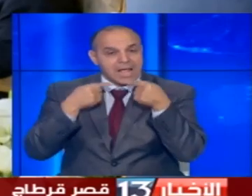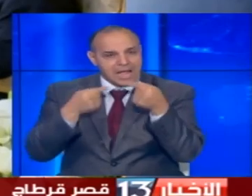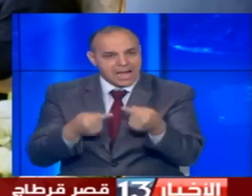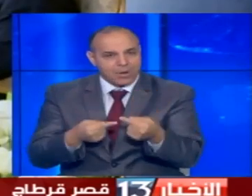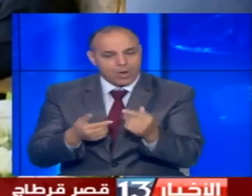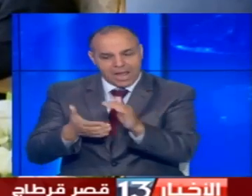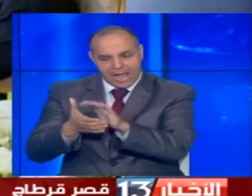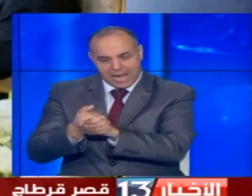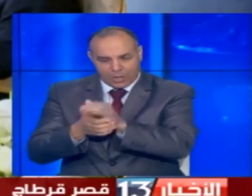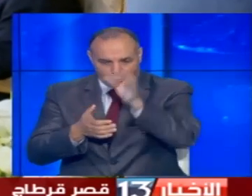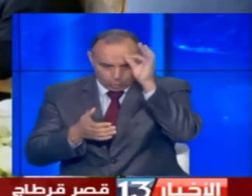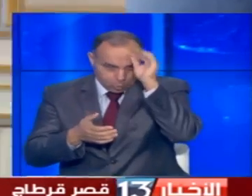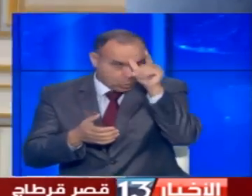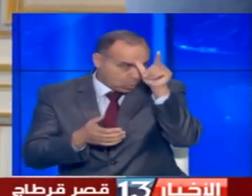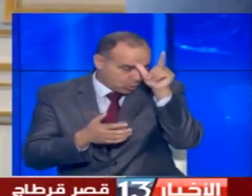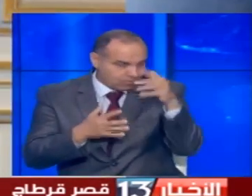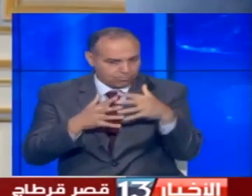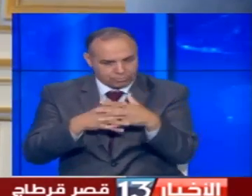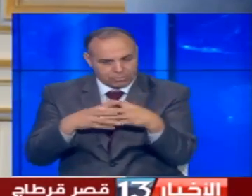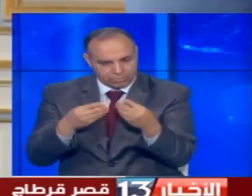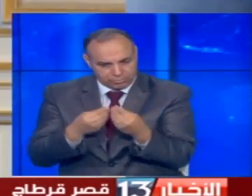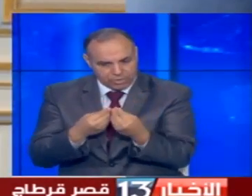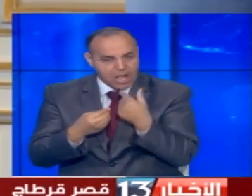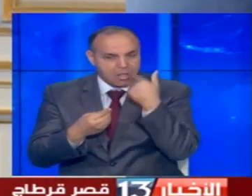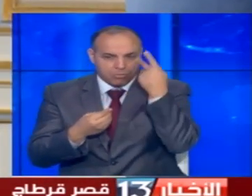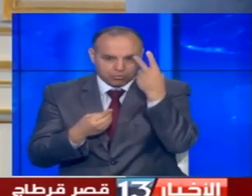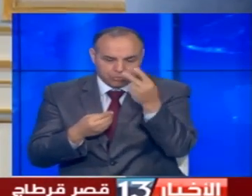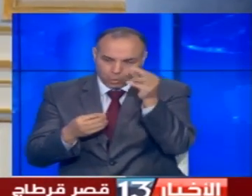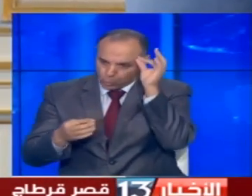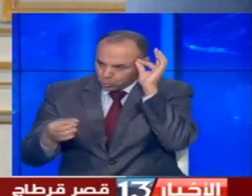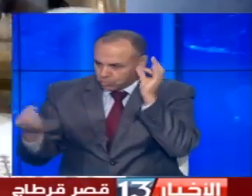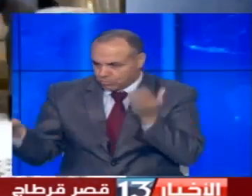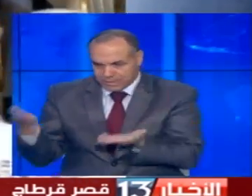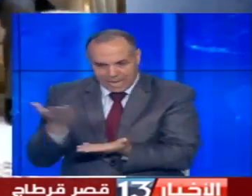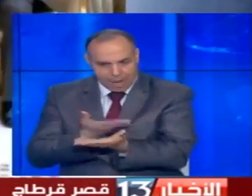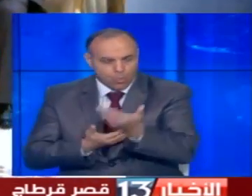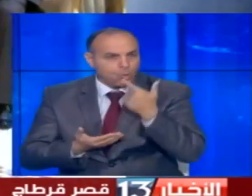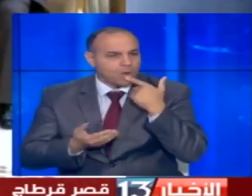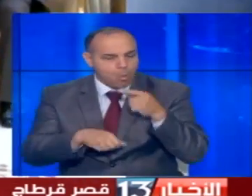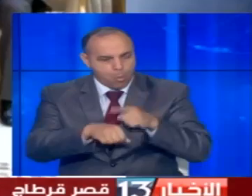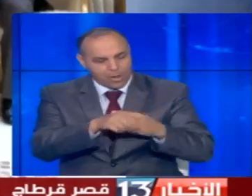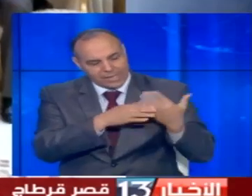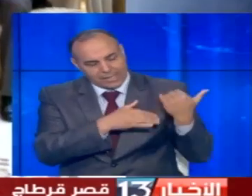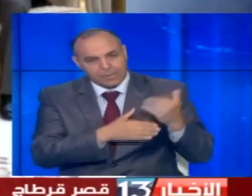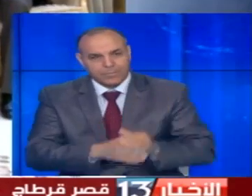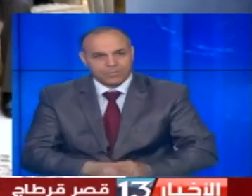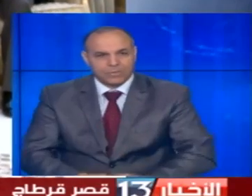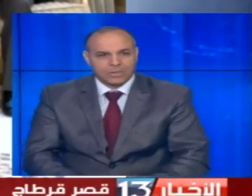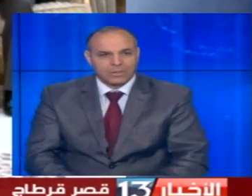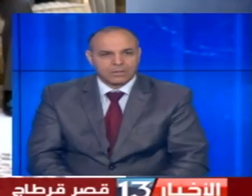تانه العلاقات التونسيه الاردنيه وما شهده البلدان من تعاون خلال الفتره